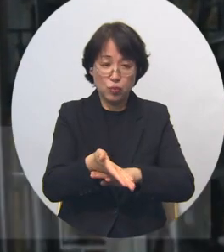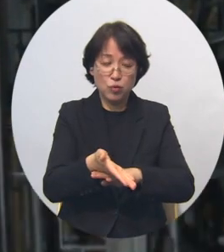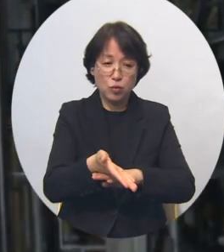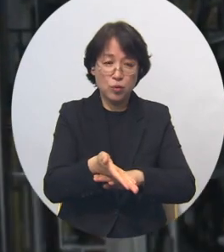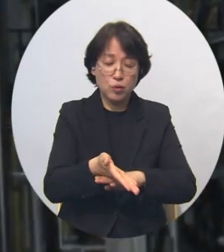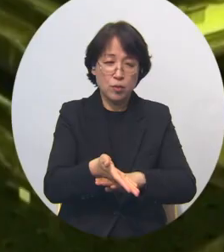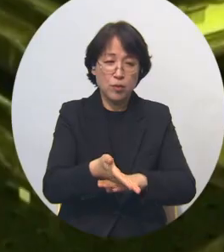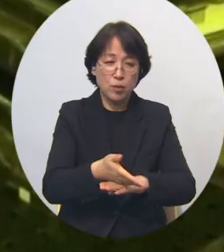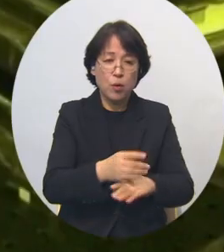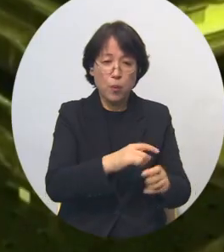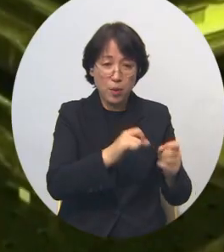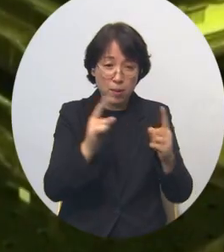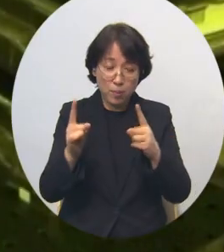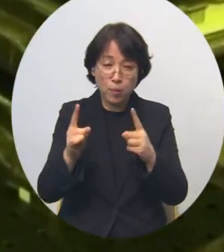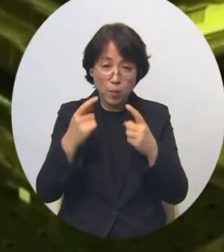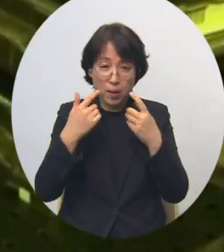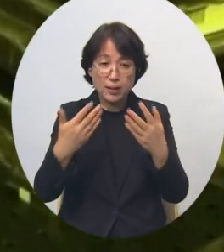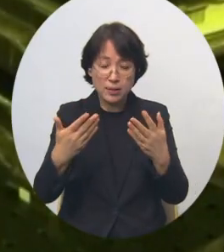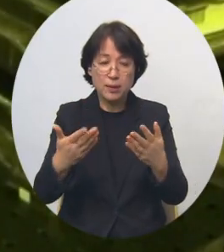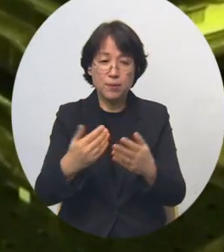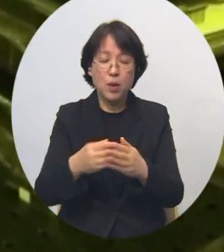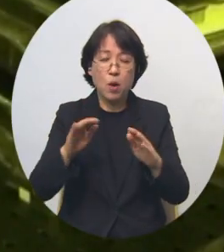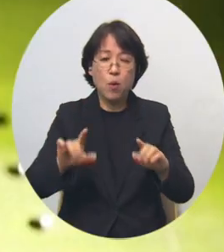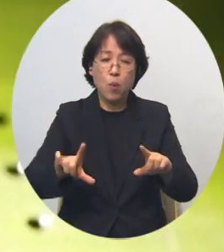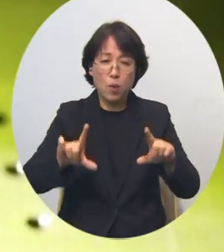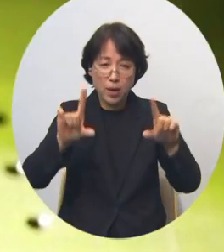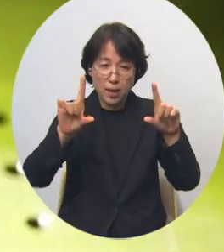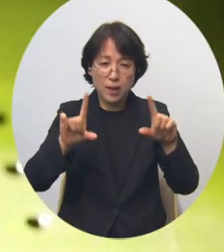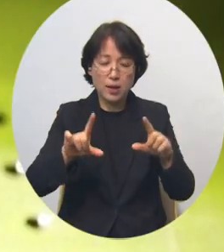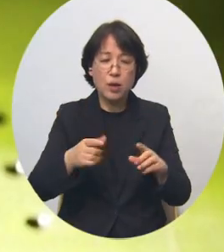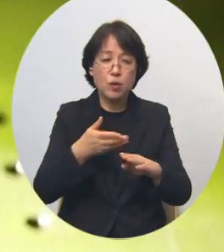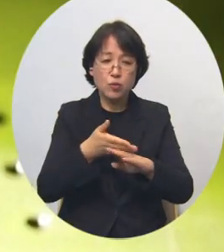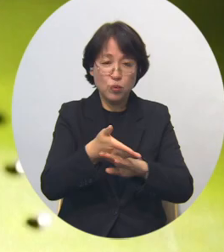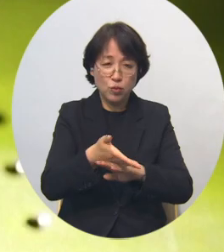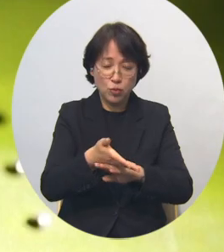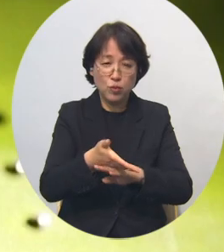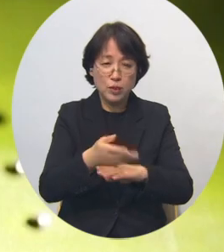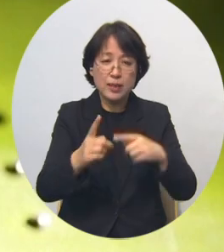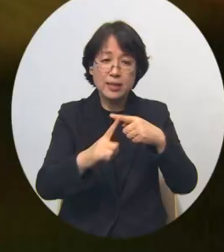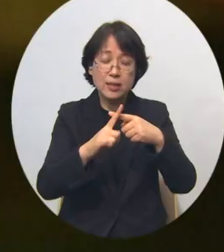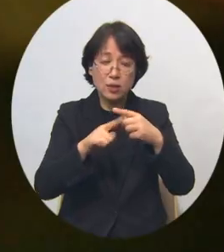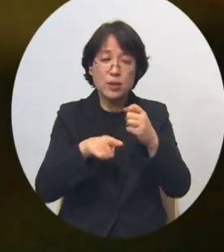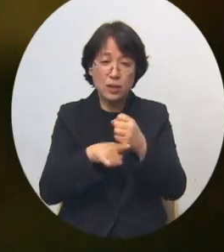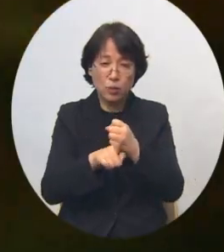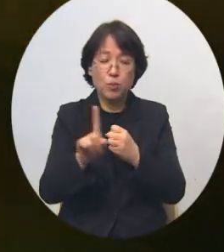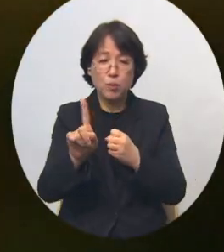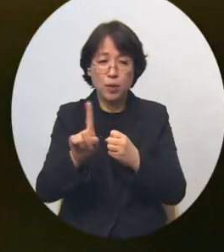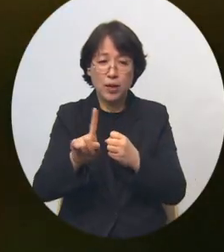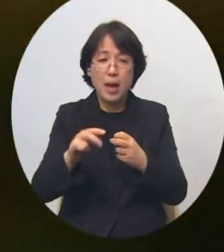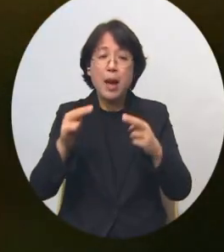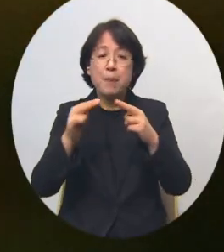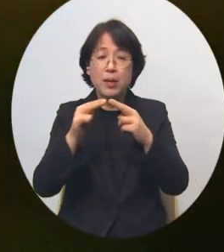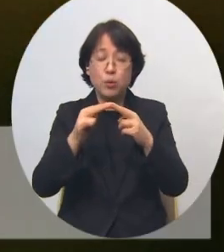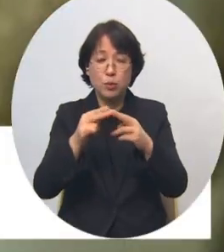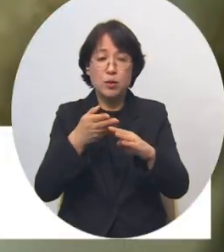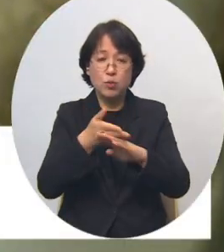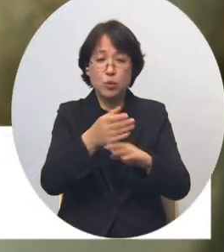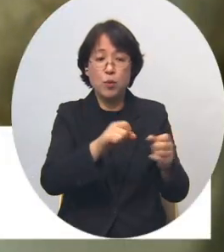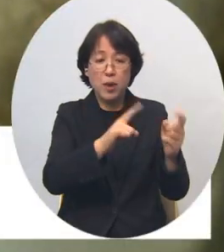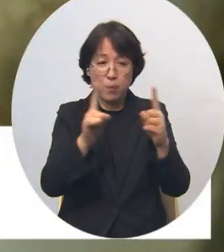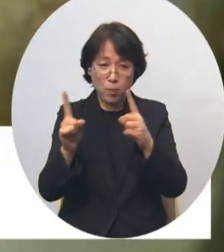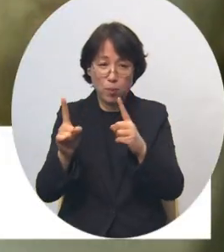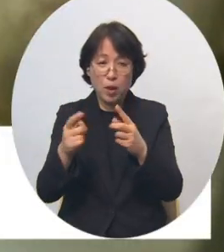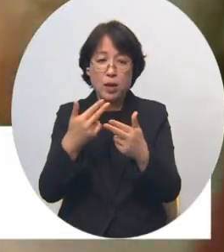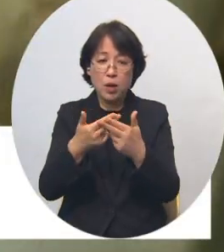띕니다. 올해 수출 전망이 긍정적인 이유는 이 같은 반도체 수요의 회복입니다. 무역협회의 자료를 보면